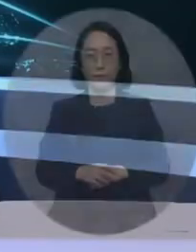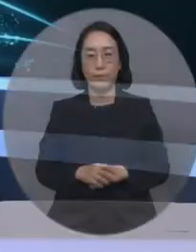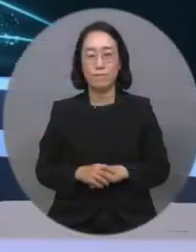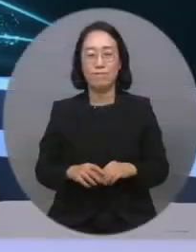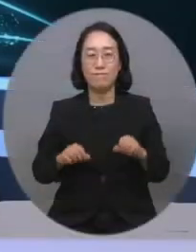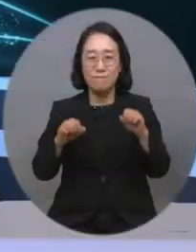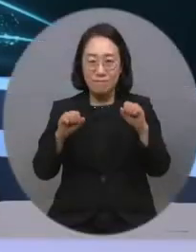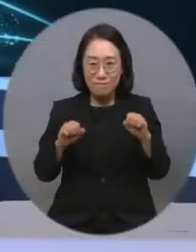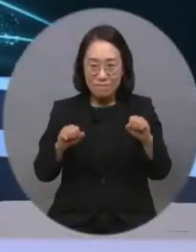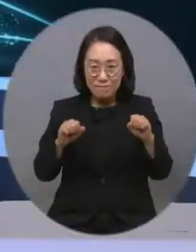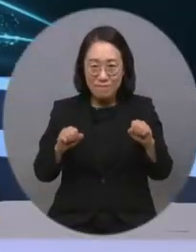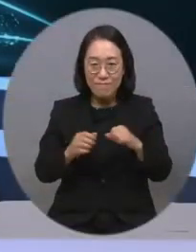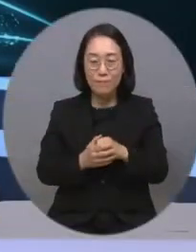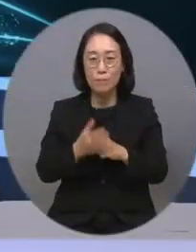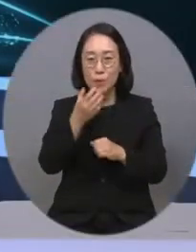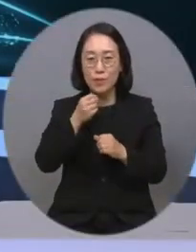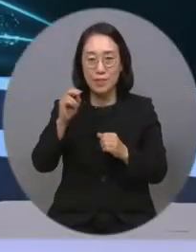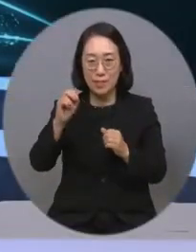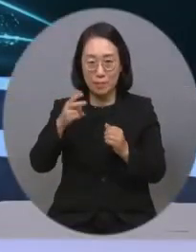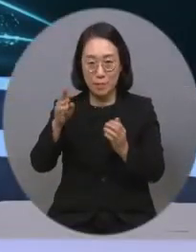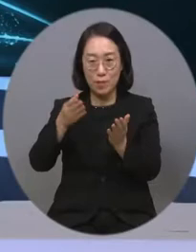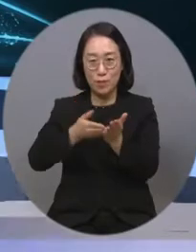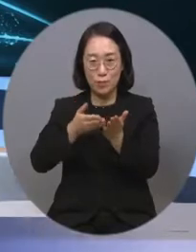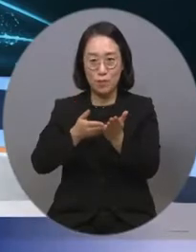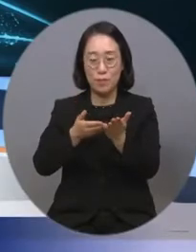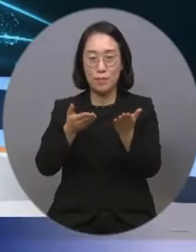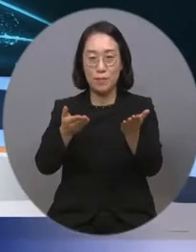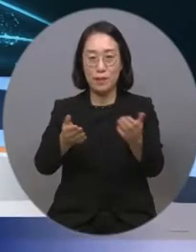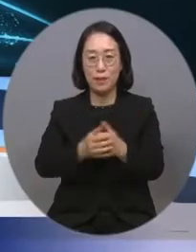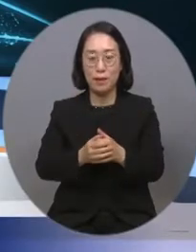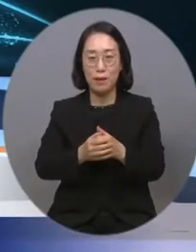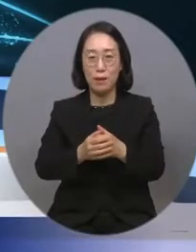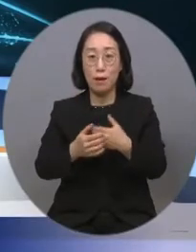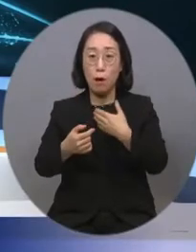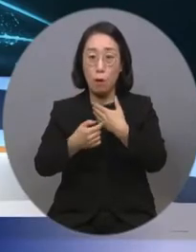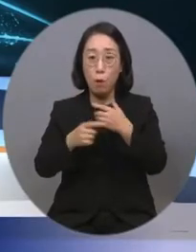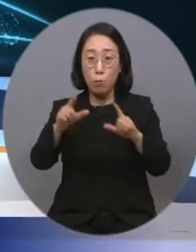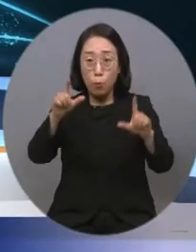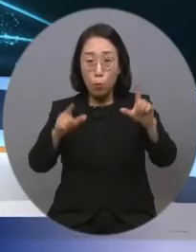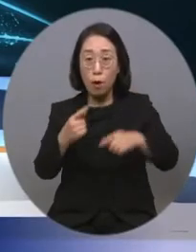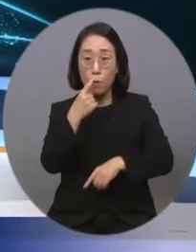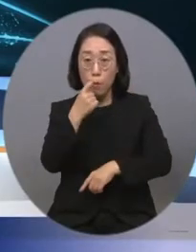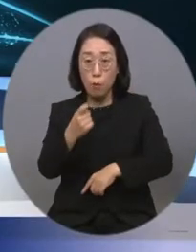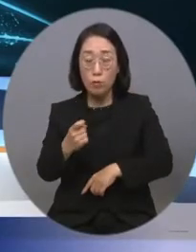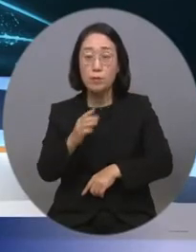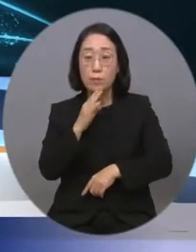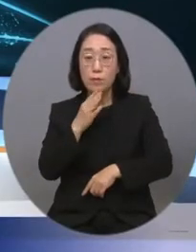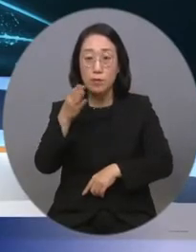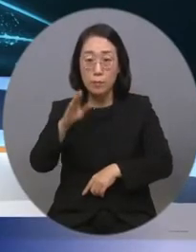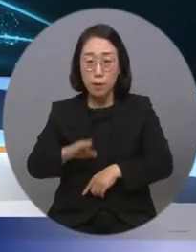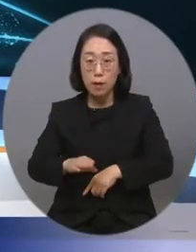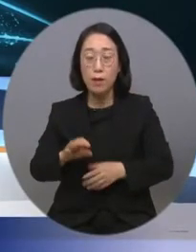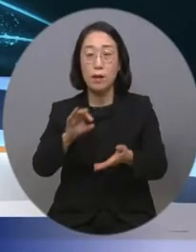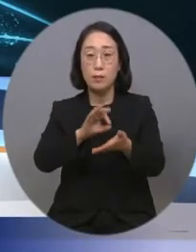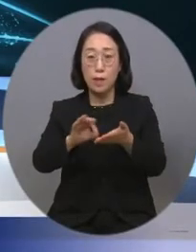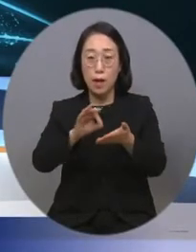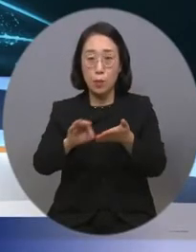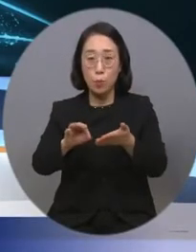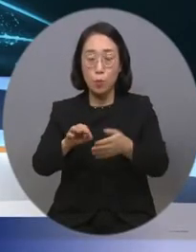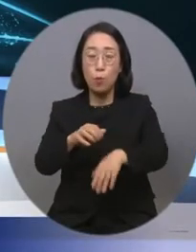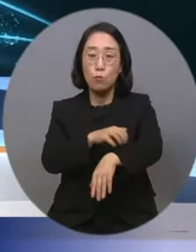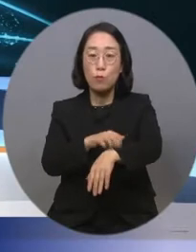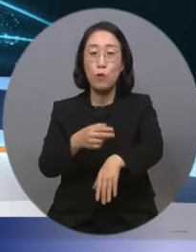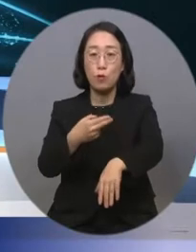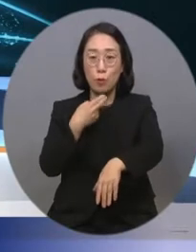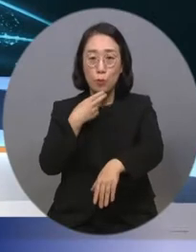시청자 여러분 안녕하십니까 보기 탭이 있습니다 디자인은 보길도 멋스럽지 만 제품과 서비스를 이용하기에도 불편함이